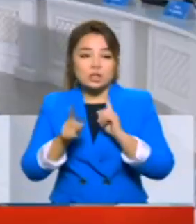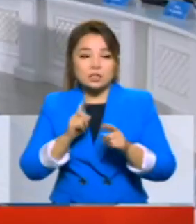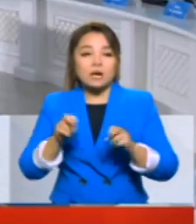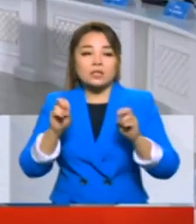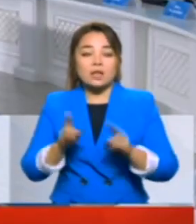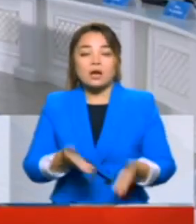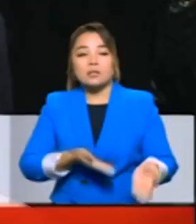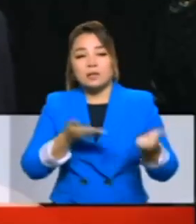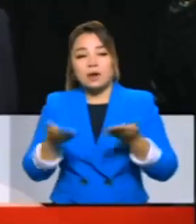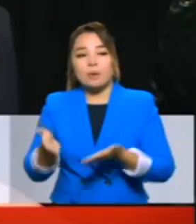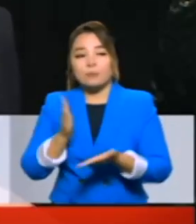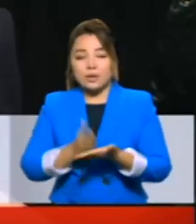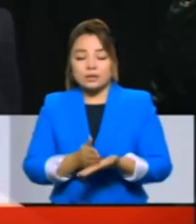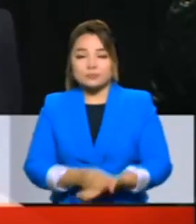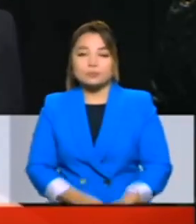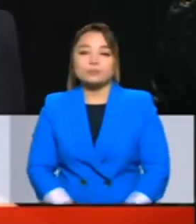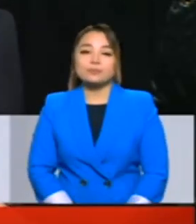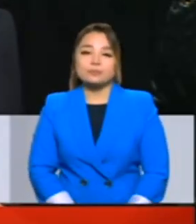арнайы келгендер де бар.